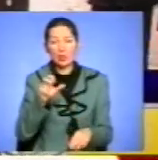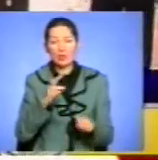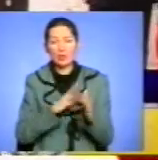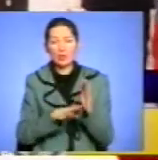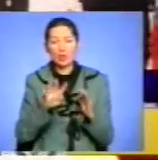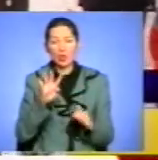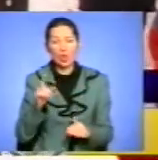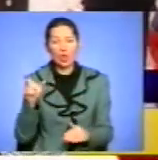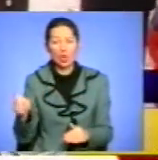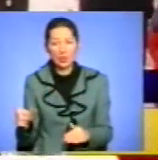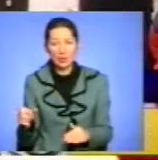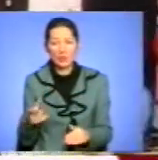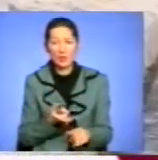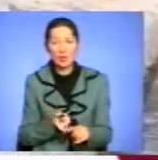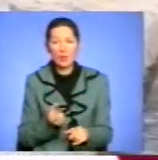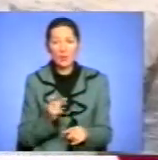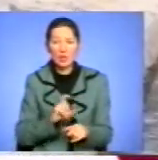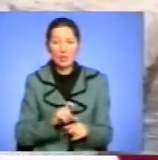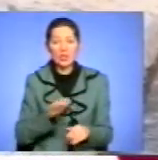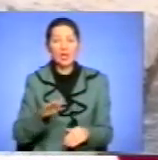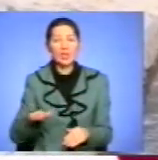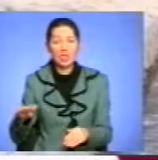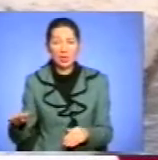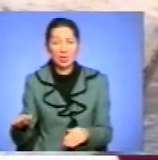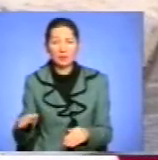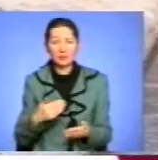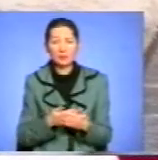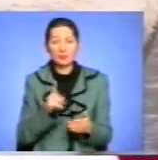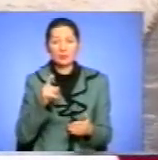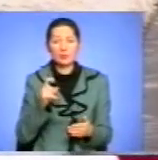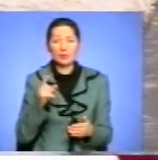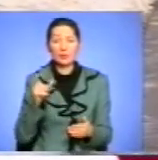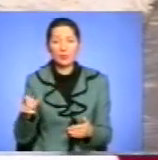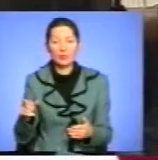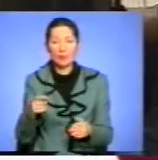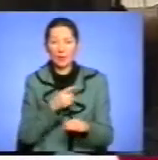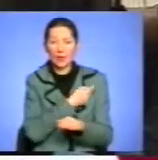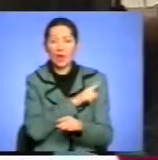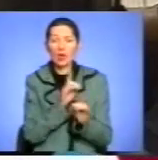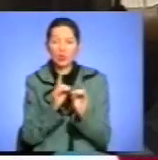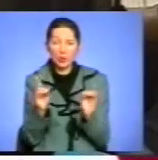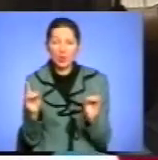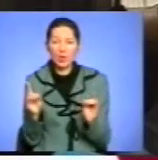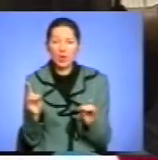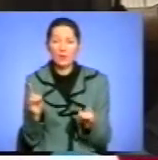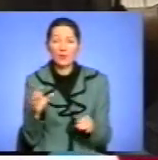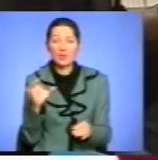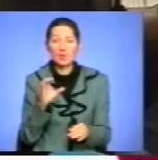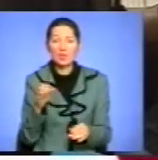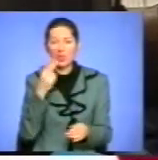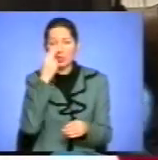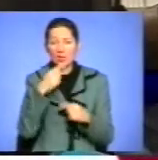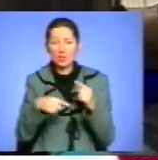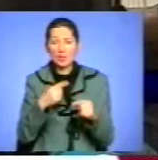1394 особи, більша частина з яких – діти. Майже сотню недужих госпіталізували. В січні традиційно